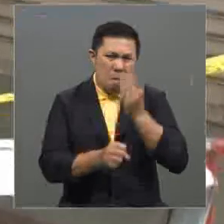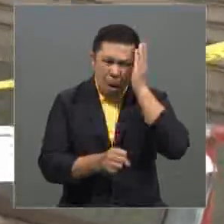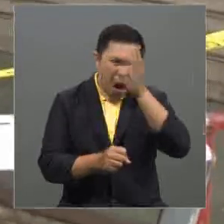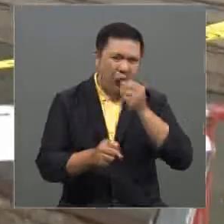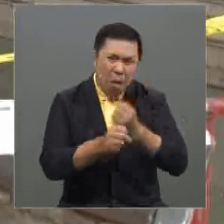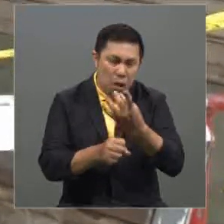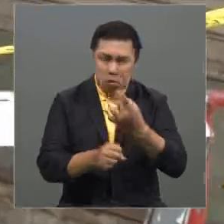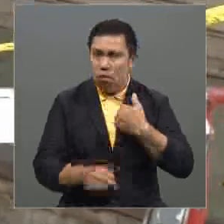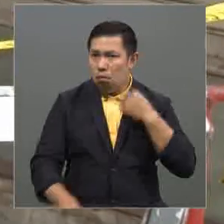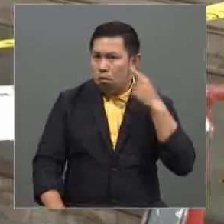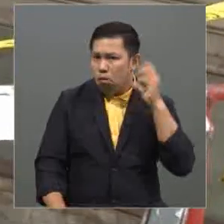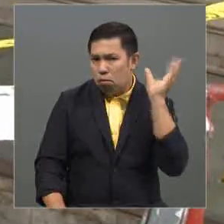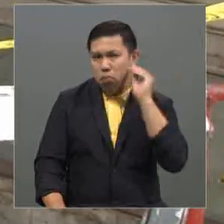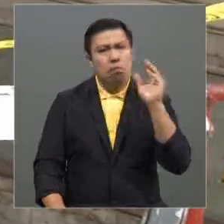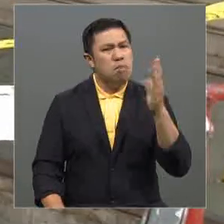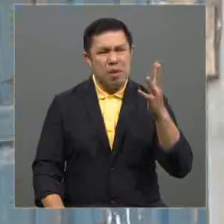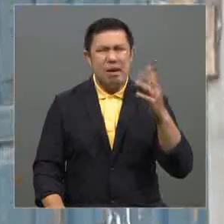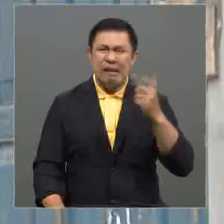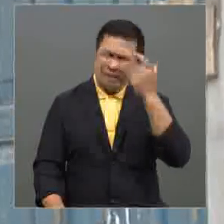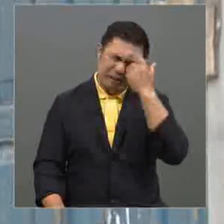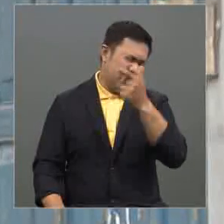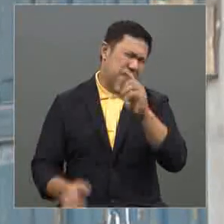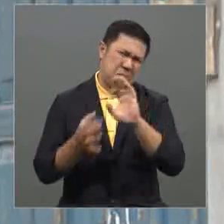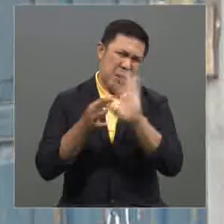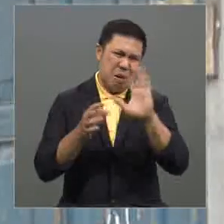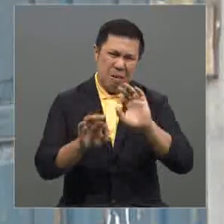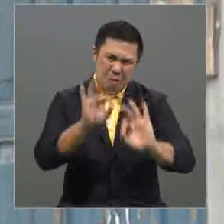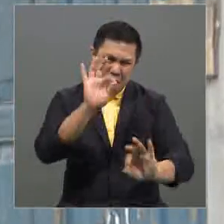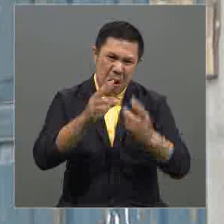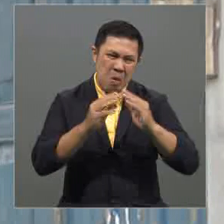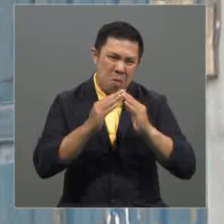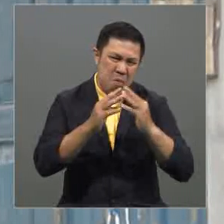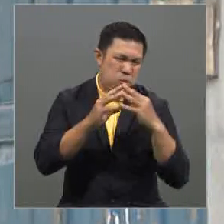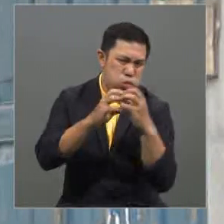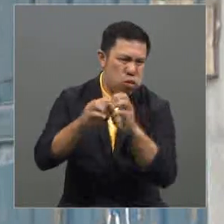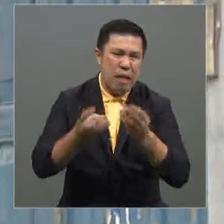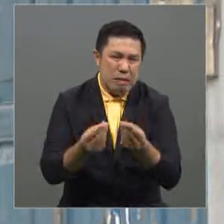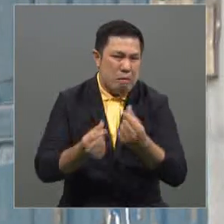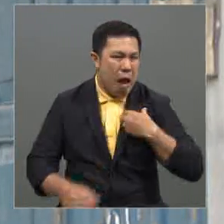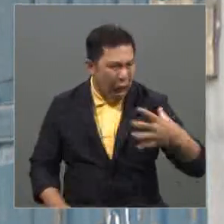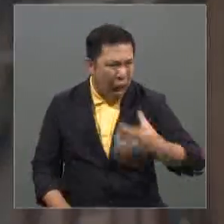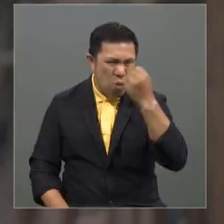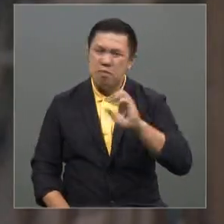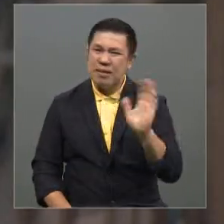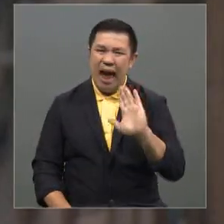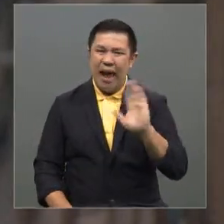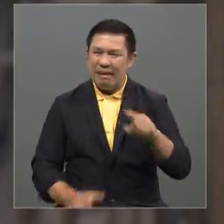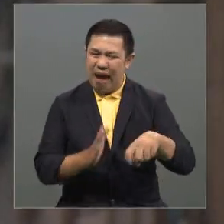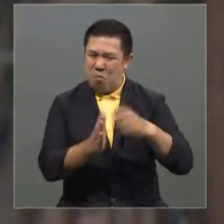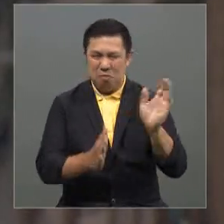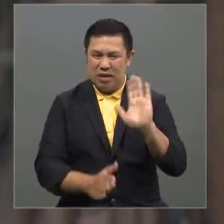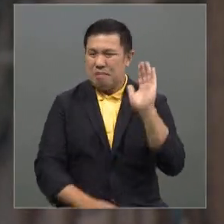ยนะคือไม่เคยได้ยินเลยเพราะฉะนั้นมองว่าไม่น่าจะเป็นไปได้เรื่องเหตุการณ์จะเป็นการเผาไล่ที่เธอเชื่อมั่นว่าไม่น่าจะใช่สา